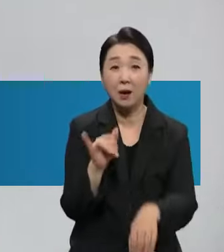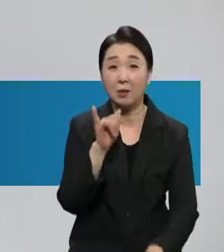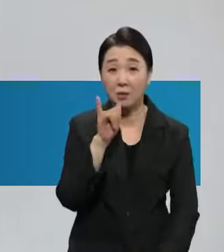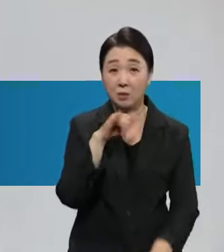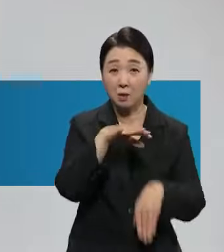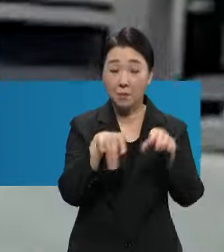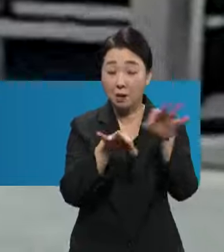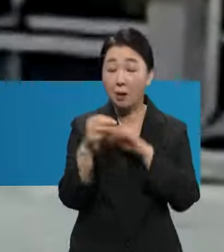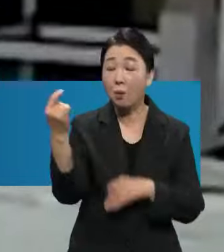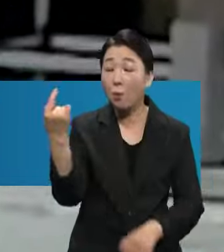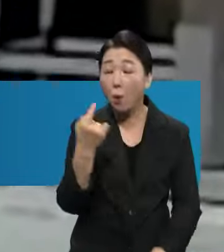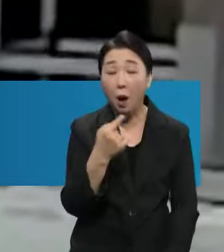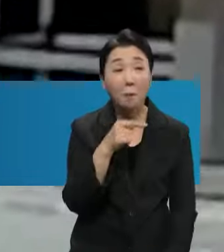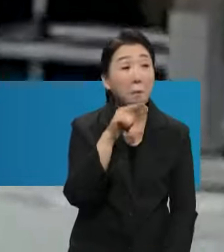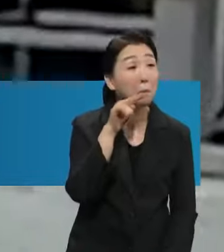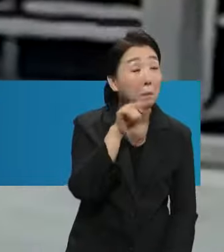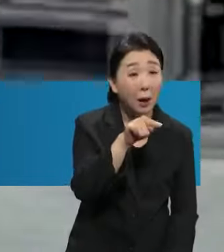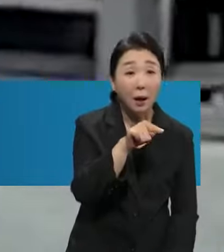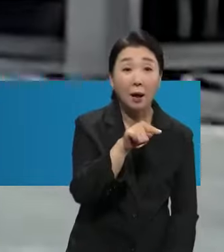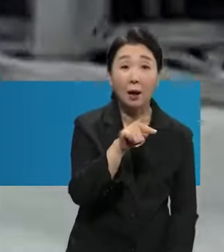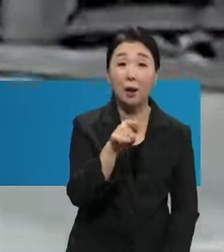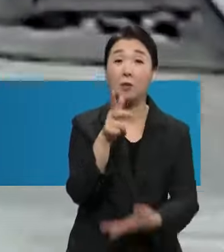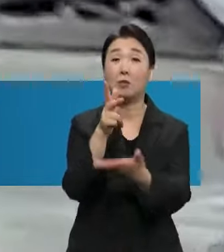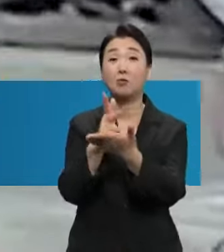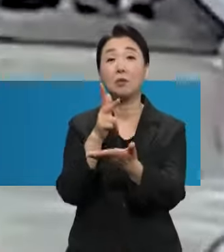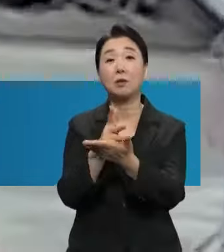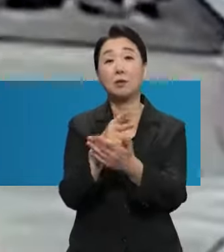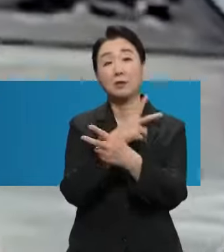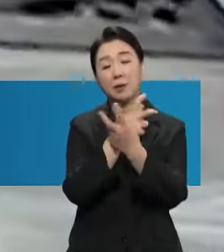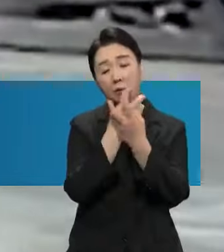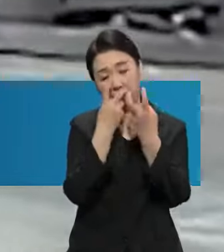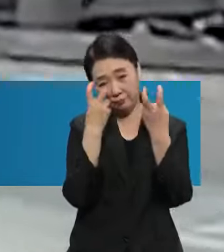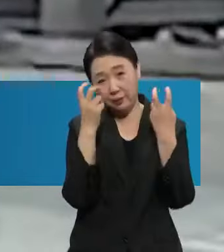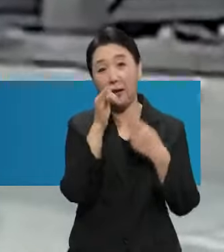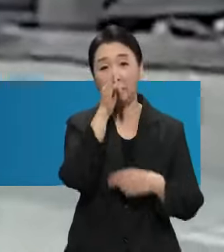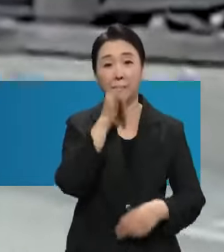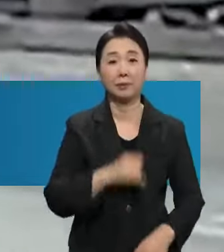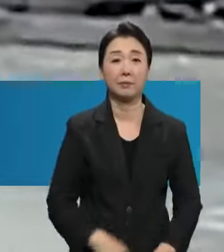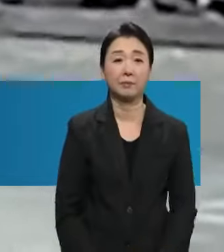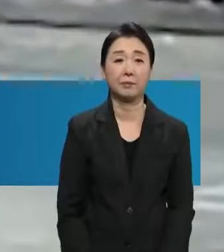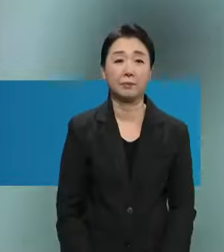상점에 잠깐 들르기도 하고 주차장에서 눈도 붙입니다.